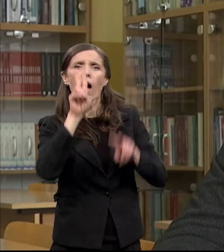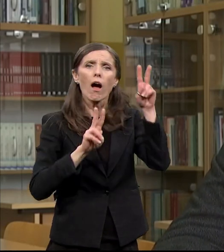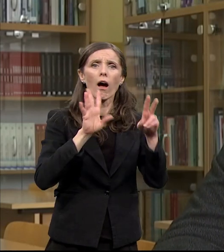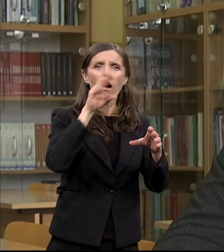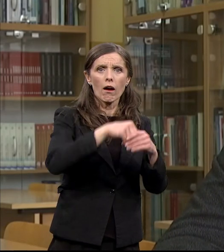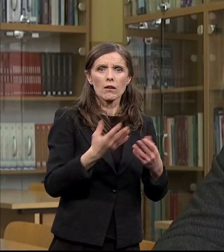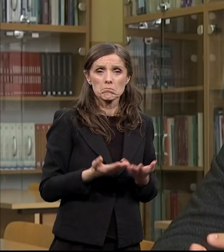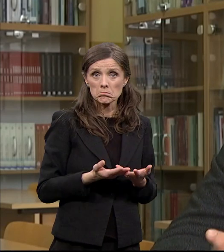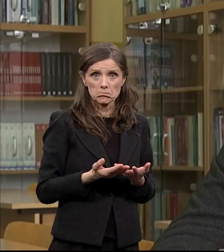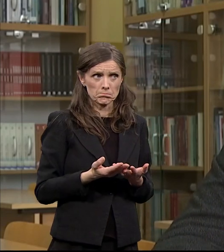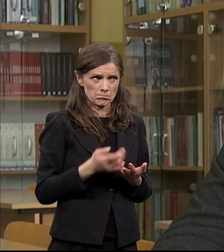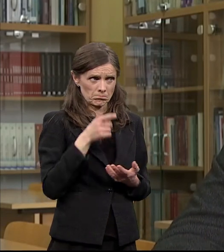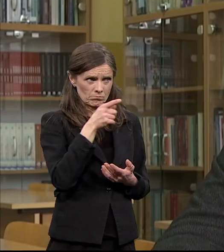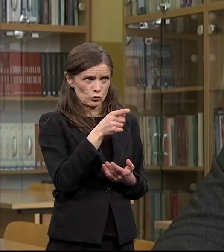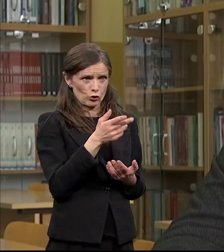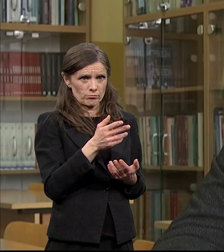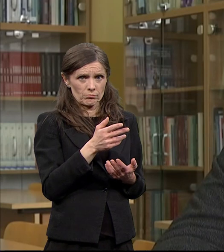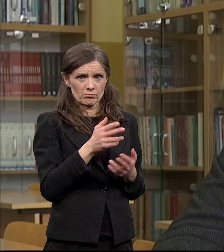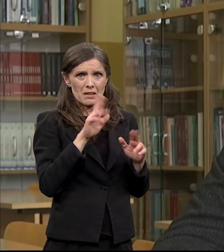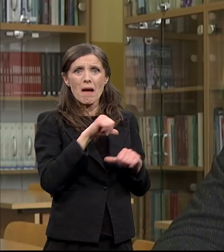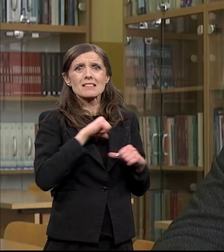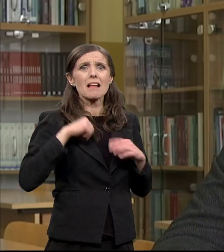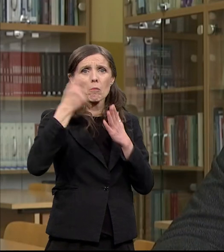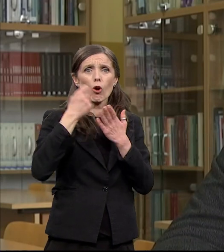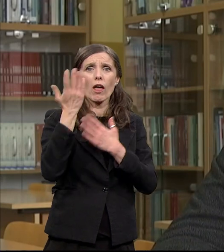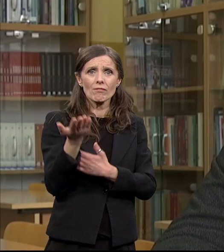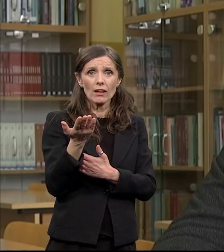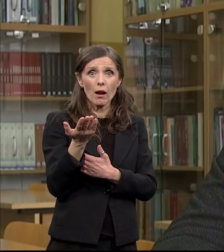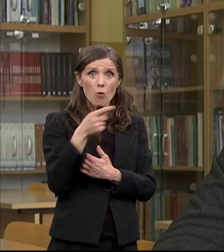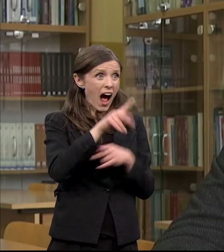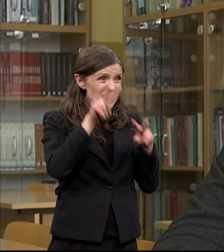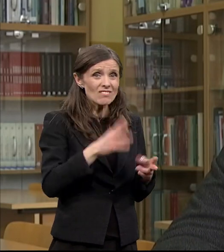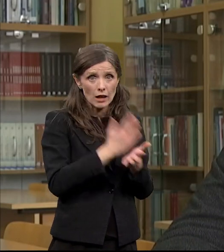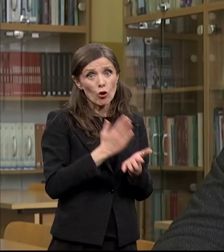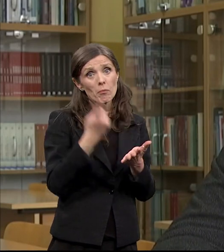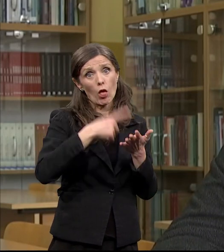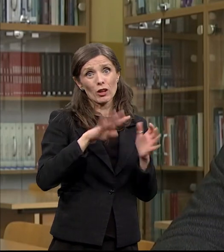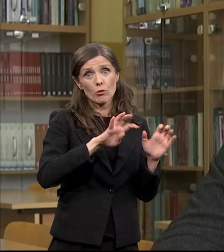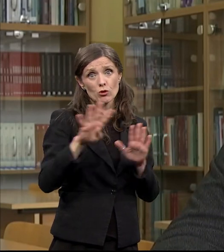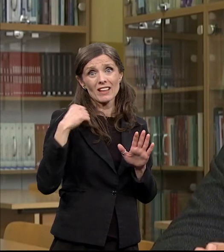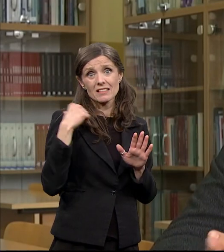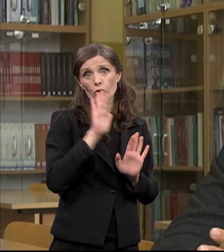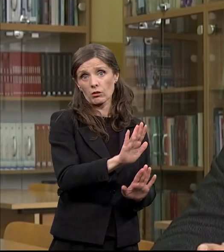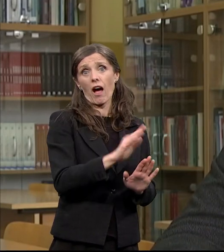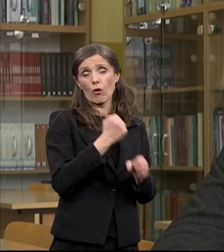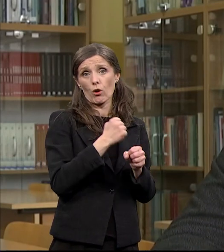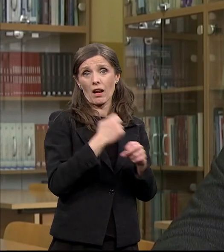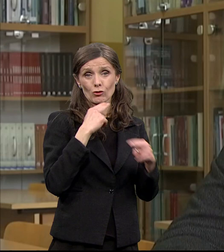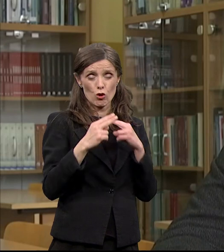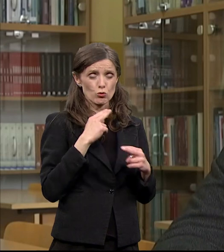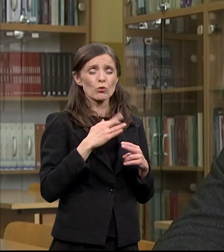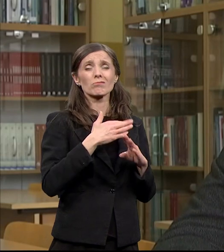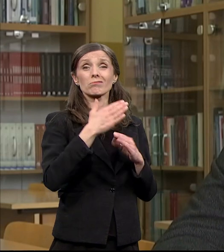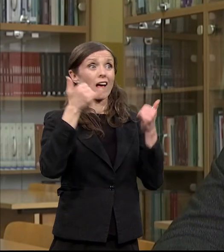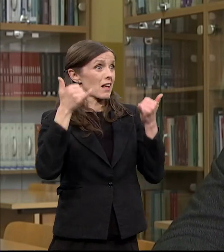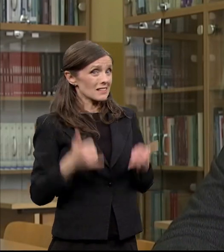danas samo, nažalost, na nekim filmovima, a dešavalo se u zbilji 99. godine. Danas mi svedočimo, nažalost,